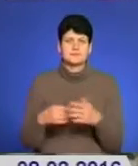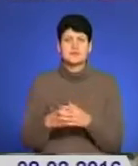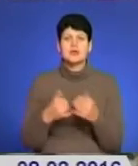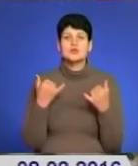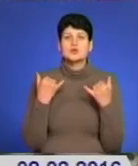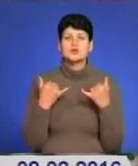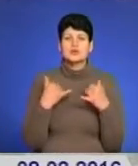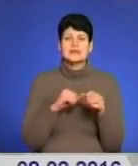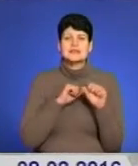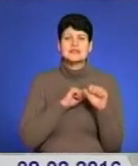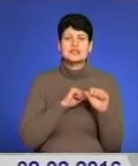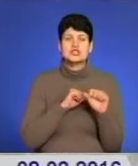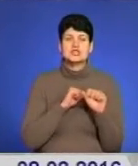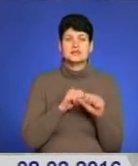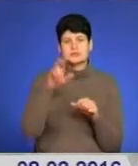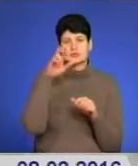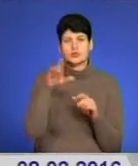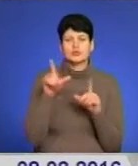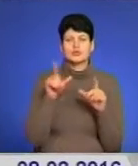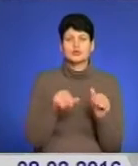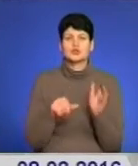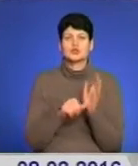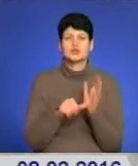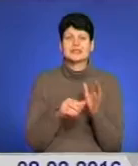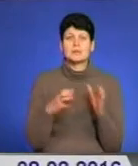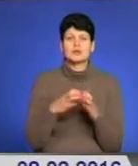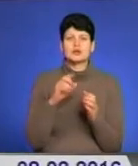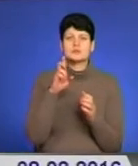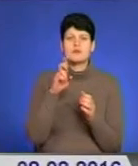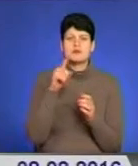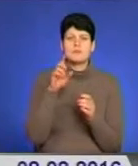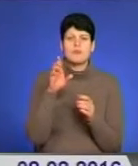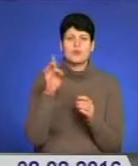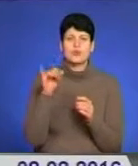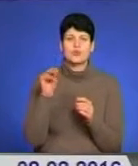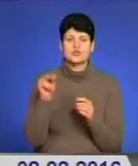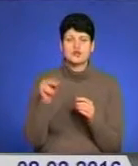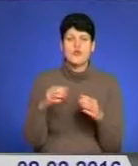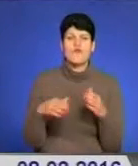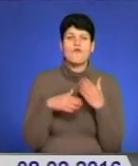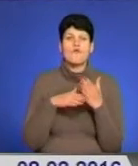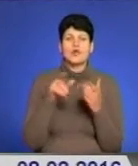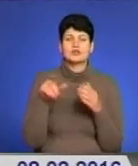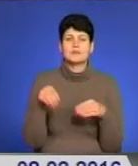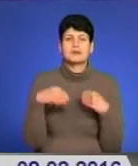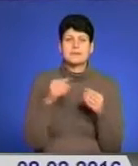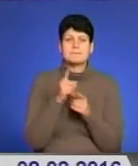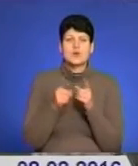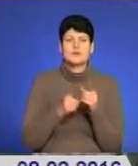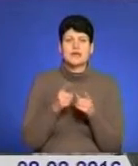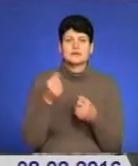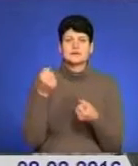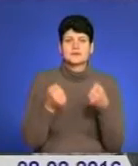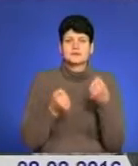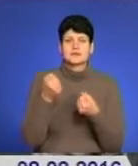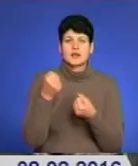Сьогодні захищати вітчизну поїхали бійці 6-го батальйону «Збруч». Волонтери передали солдатам «Збруча» переобладнаний позашляховик,